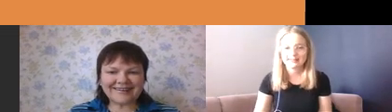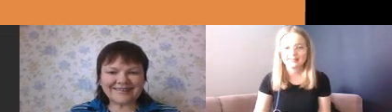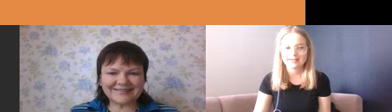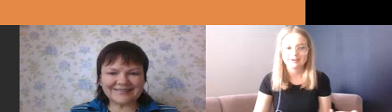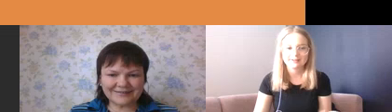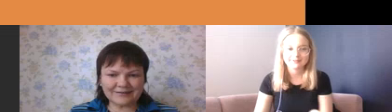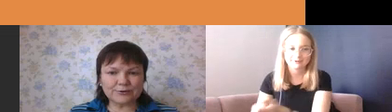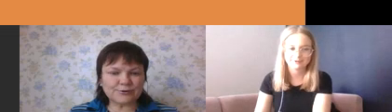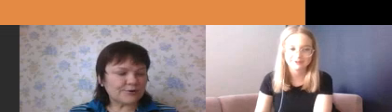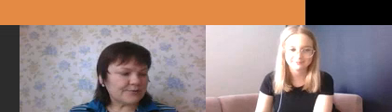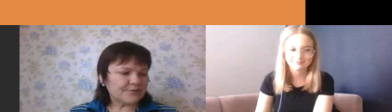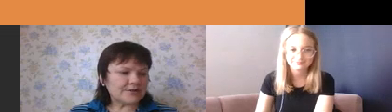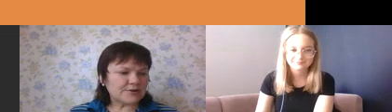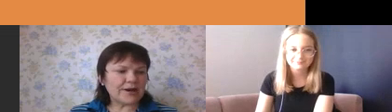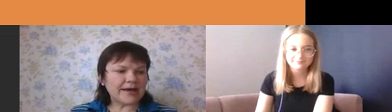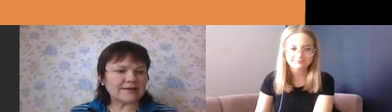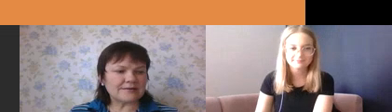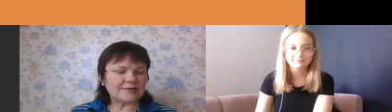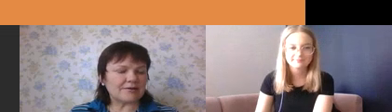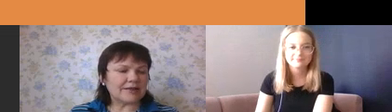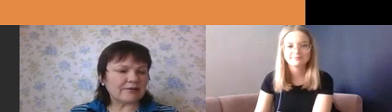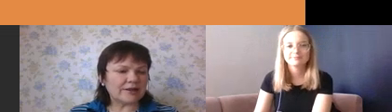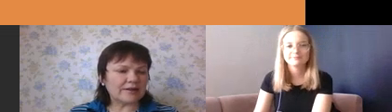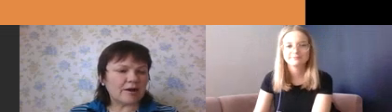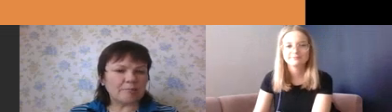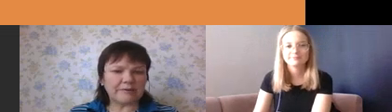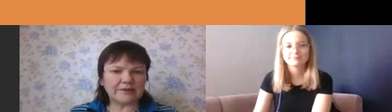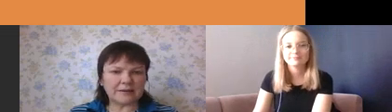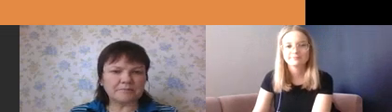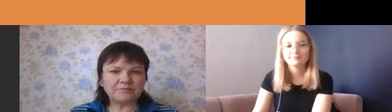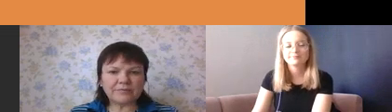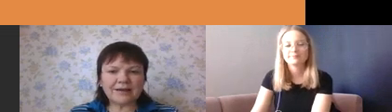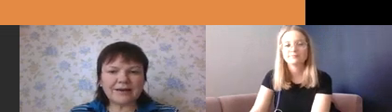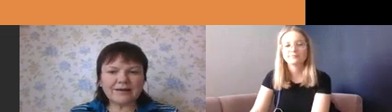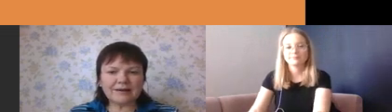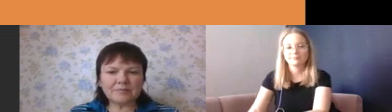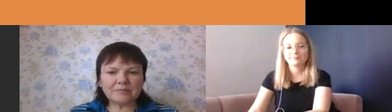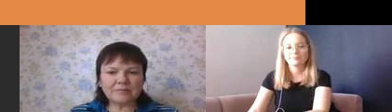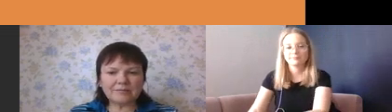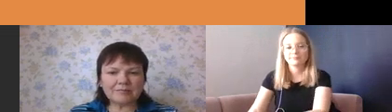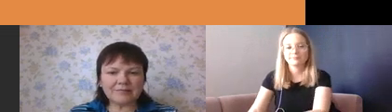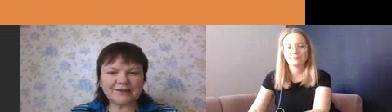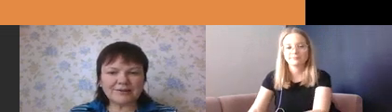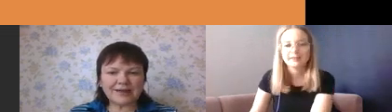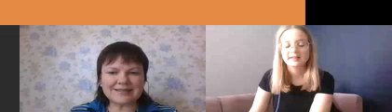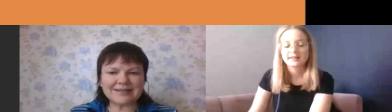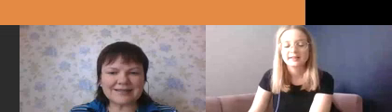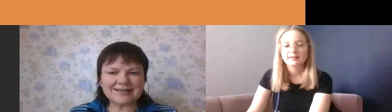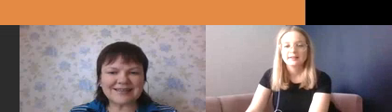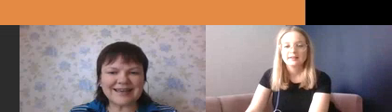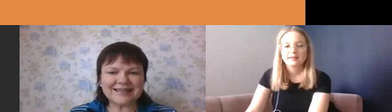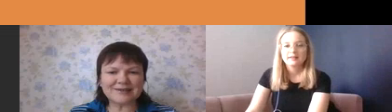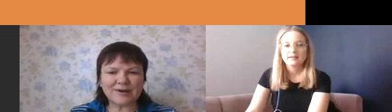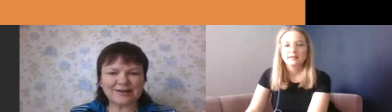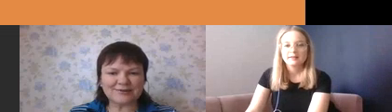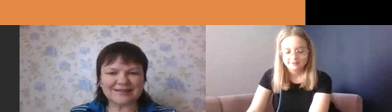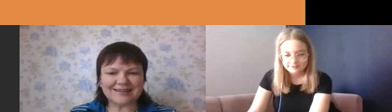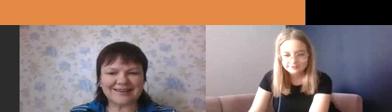ka selleks ideaalne võimalus. Just, töölehe saategi nüüd endale appi võtta. Ja natukene